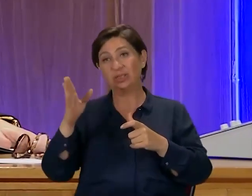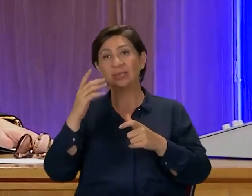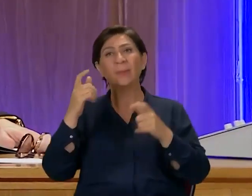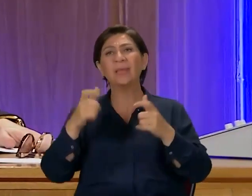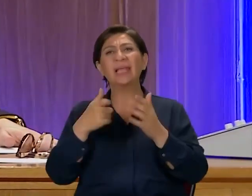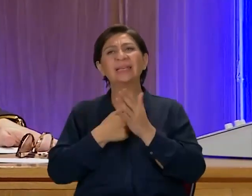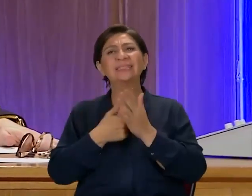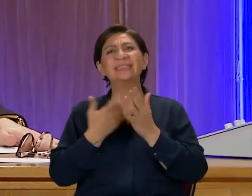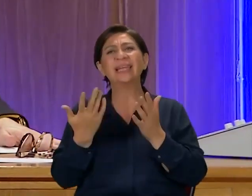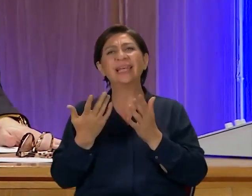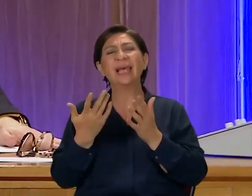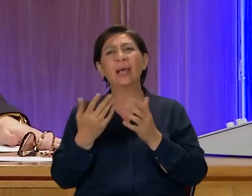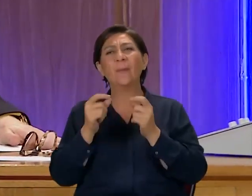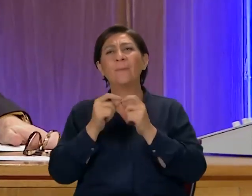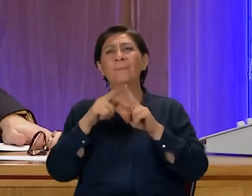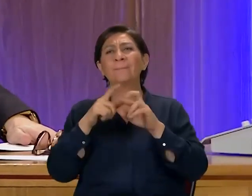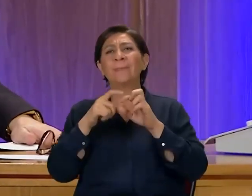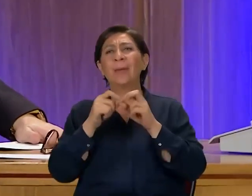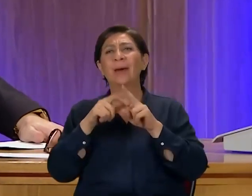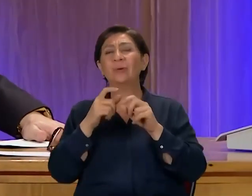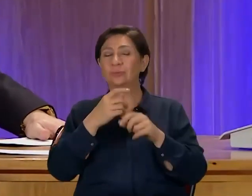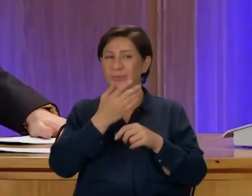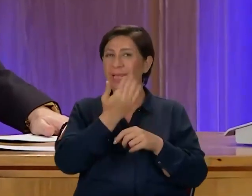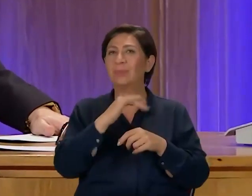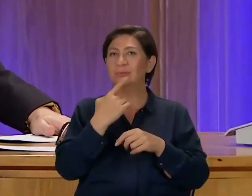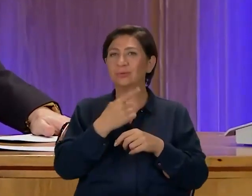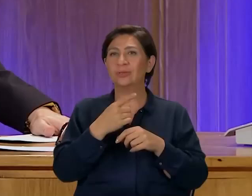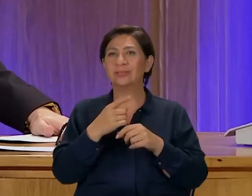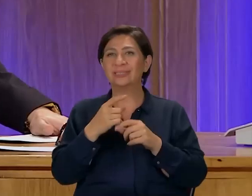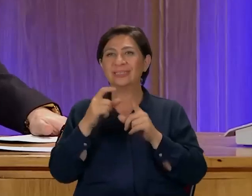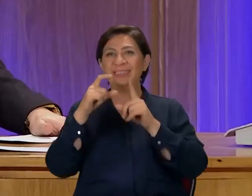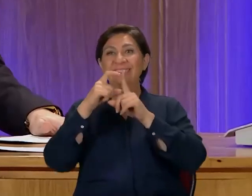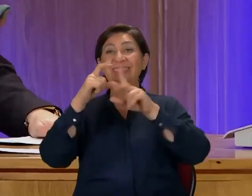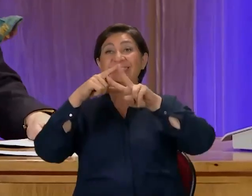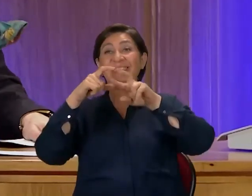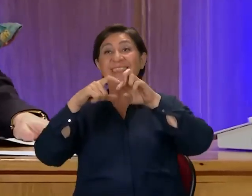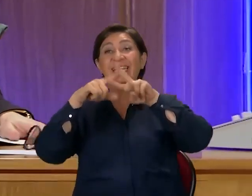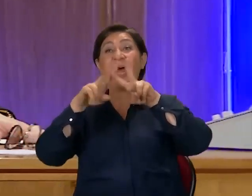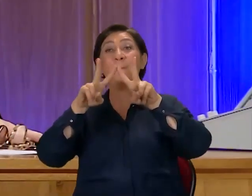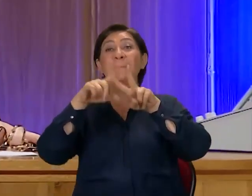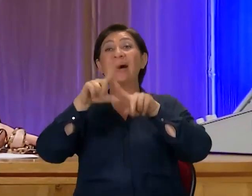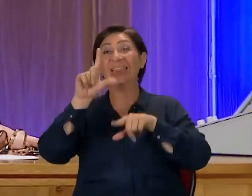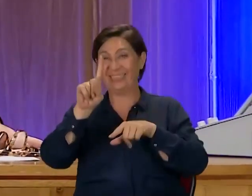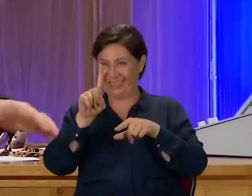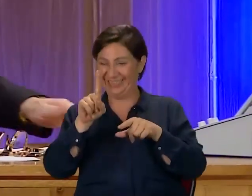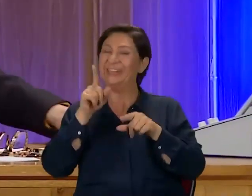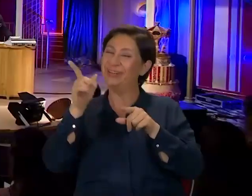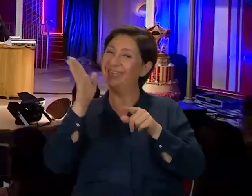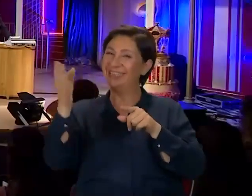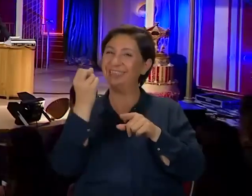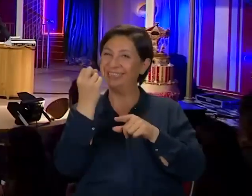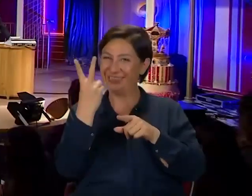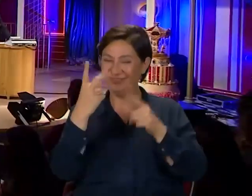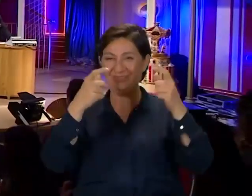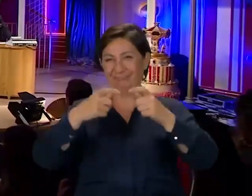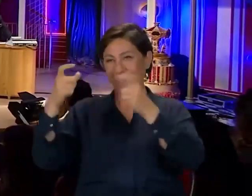ne mekanın adı? Barbaros, mekanın adını söyle gelmeden. Dramalı. Dramalı da, evet doğru, Dramalı. Çok